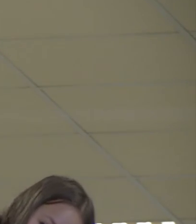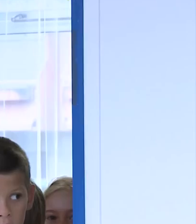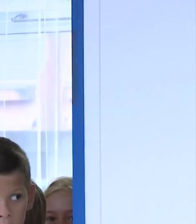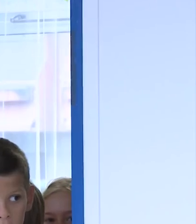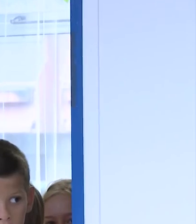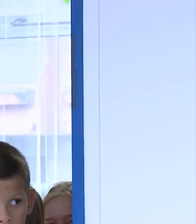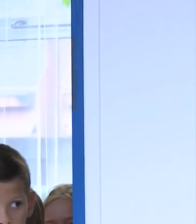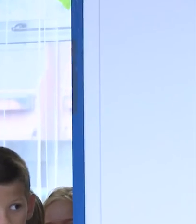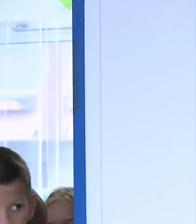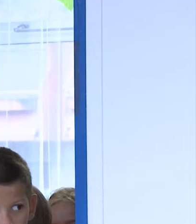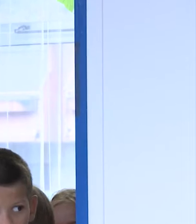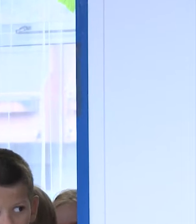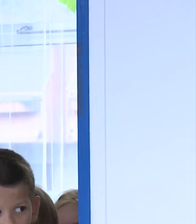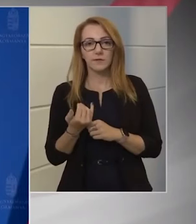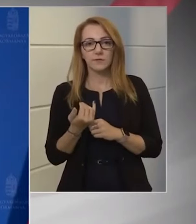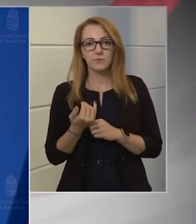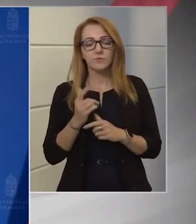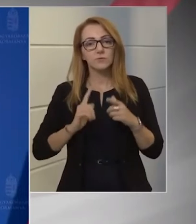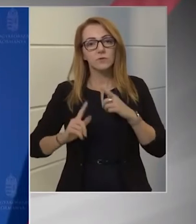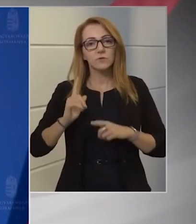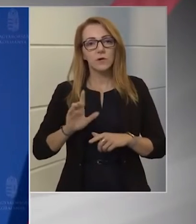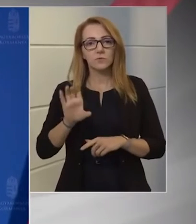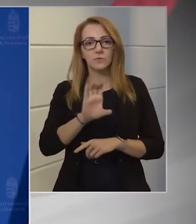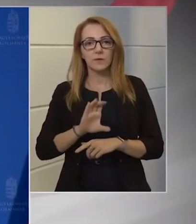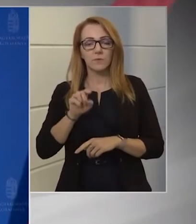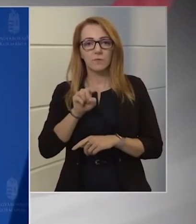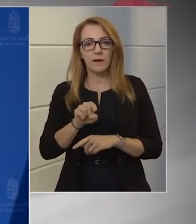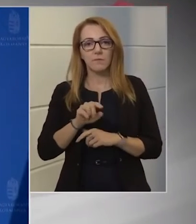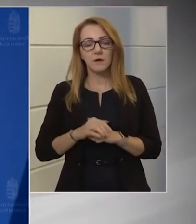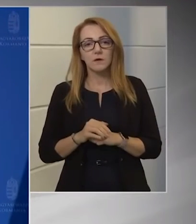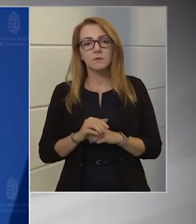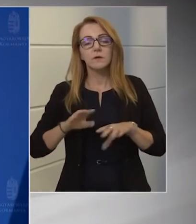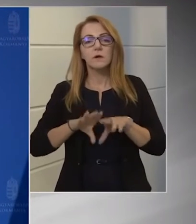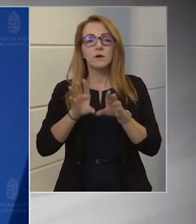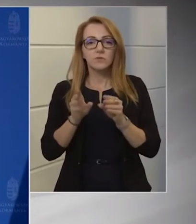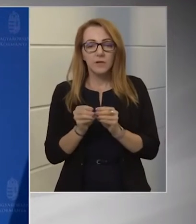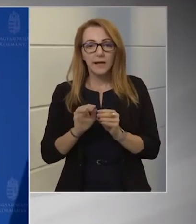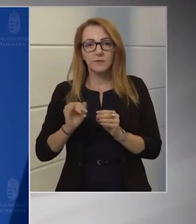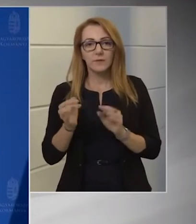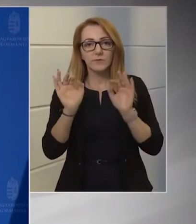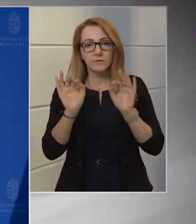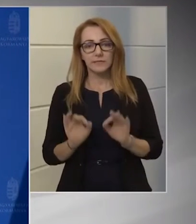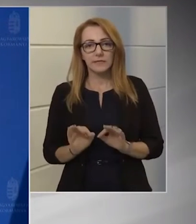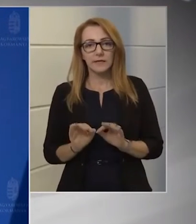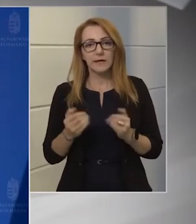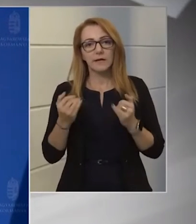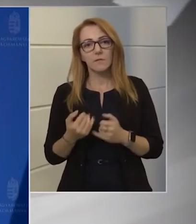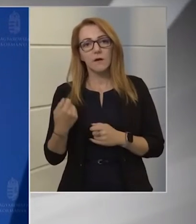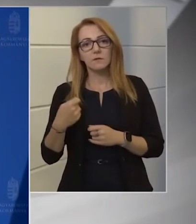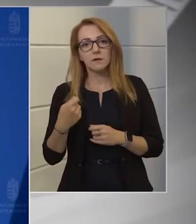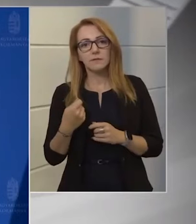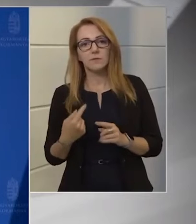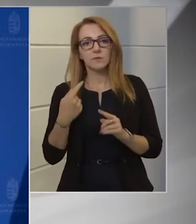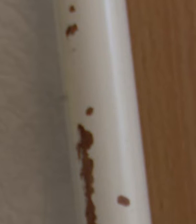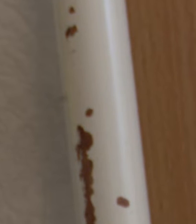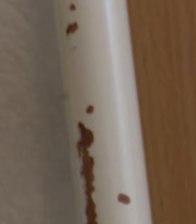kötelezően ki kell venniük szabadságot. Gulyás Gergely a kormányinfó elején elmondta, hogy Magyarországa a legnagyobb támogatási